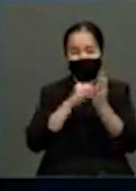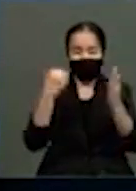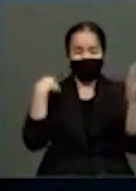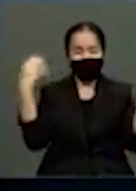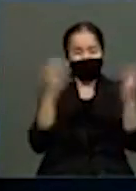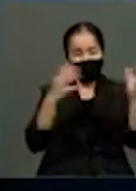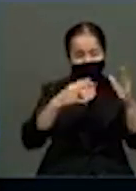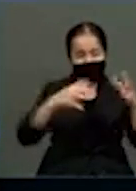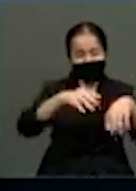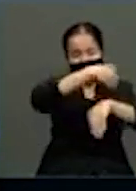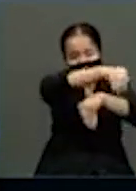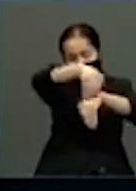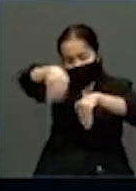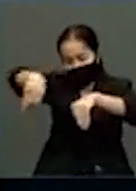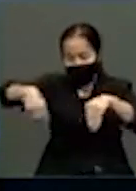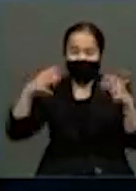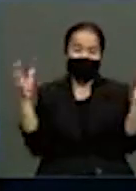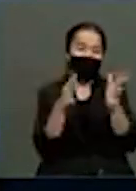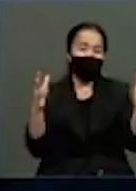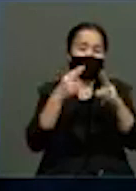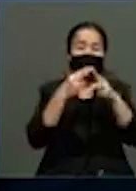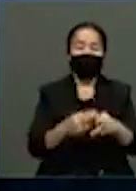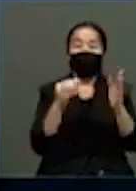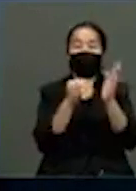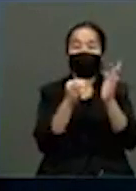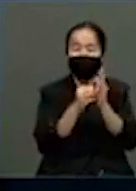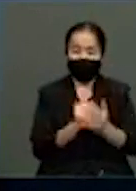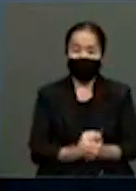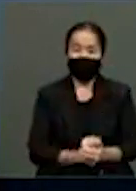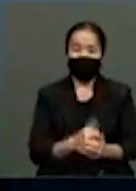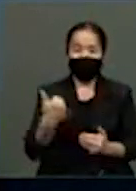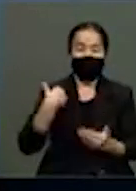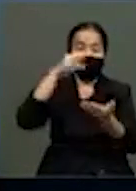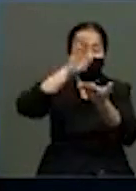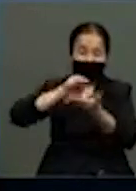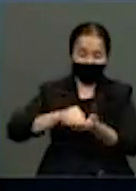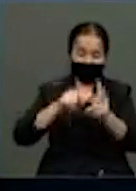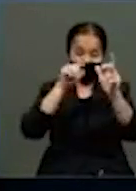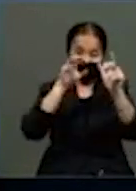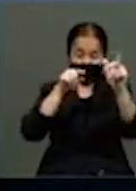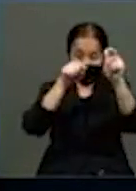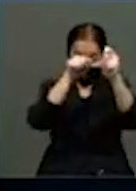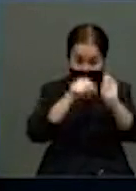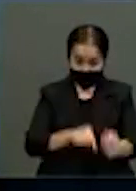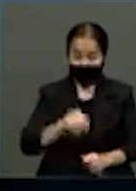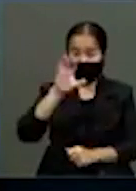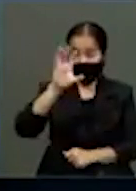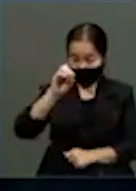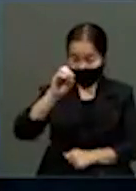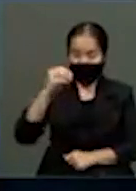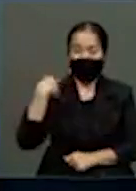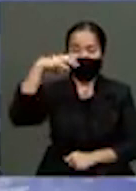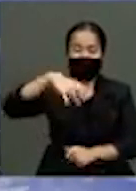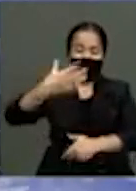แล้วก็กระจายไปหลายที่นะครับขออนุญาตได้นำข้อมูลมา50เขตเนี่ยพบว่ามีจำนวนตลาดถึง